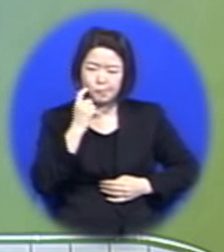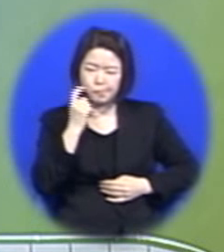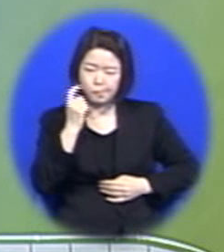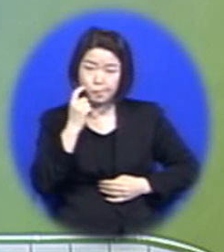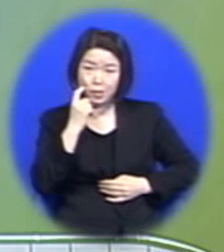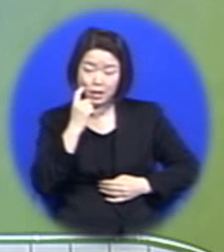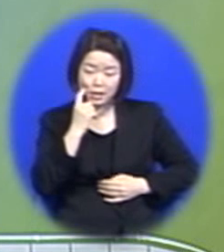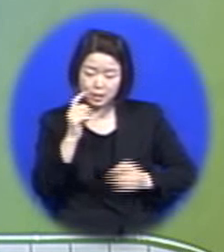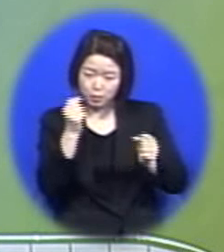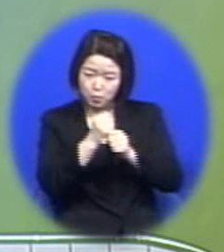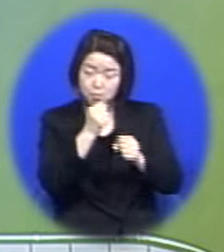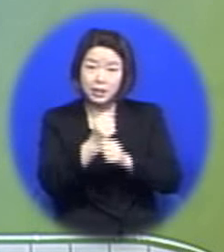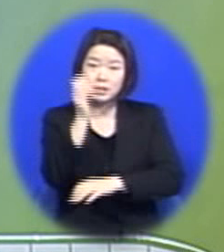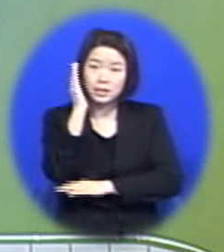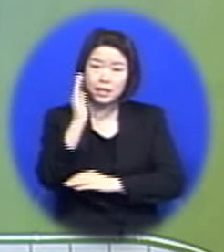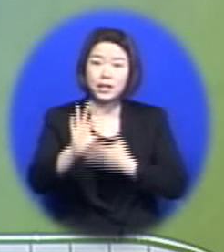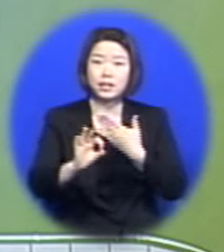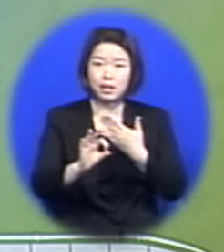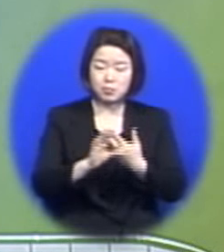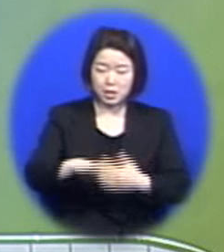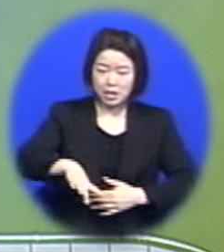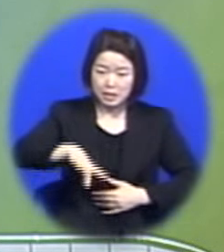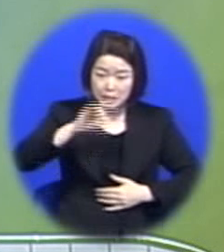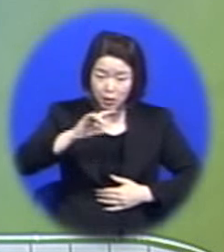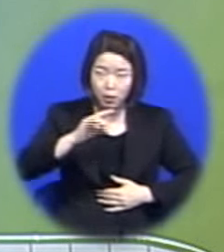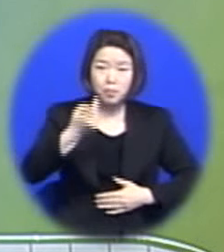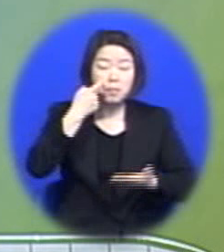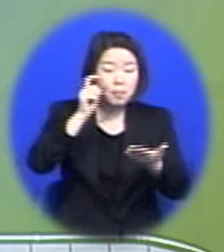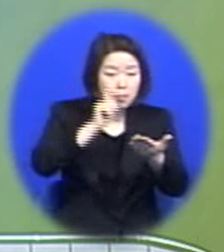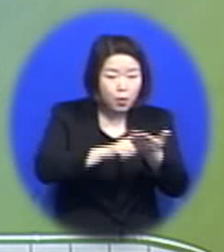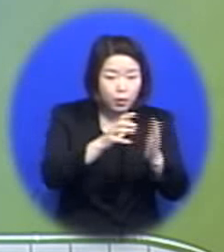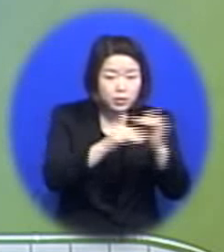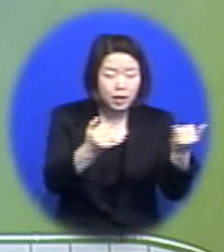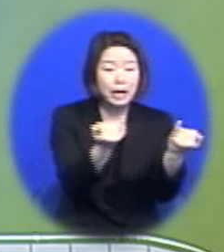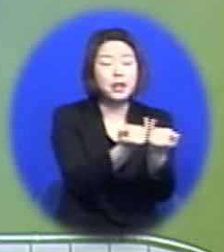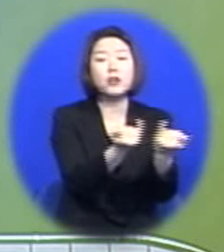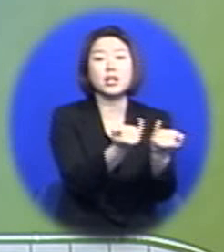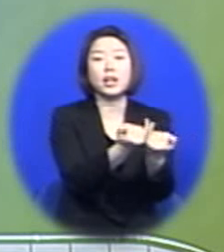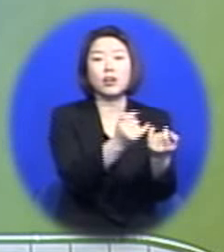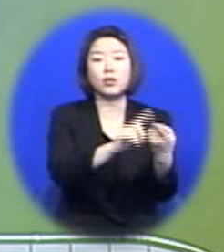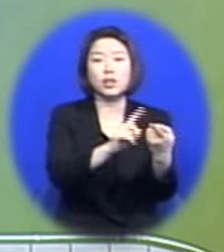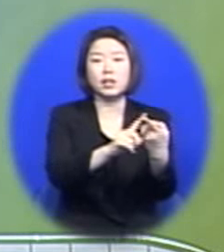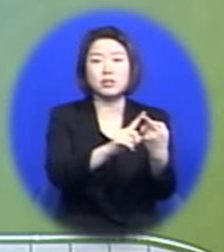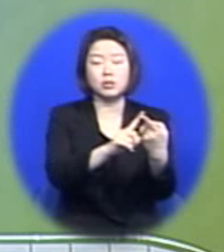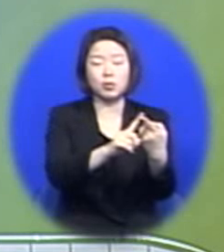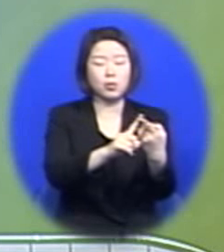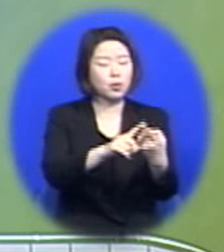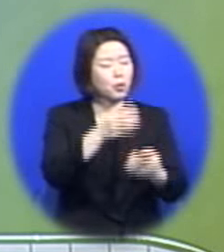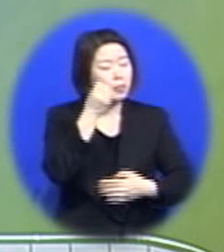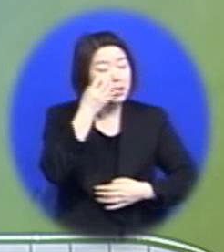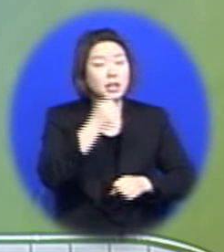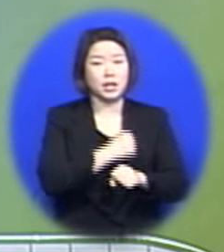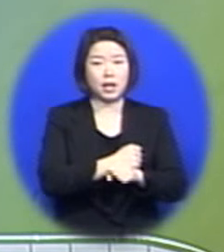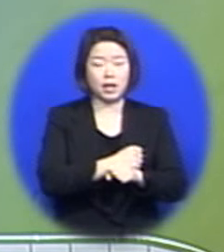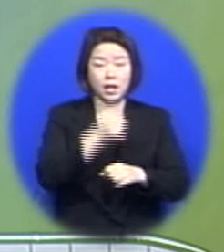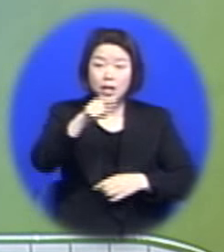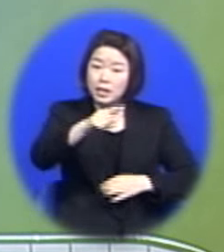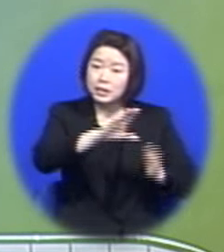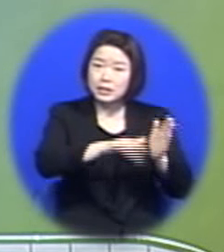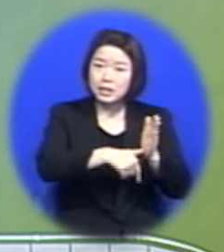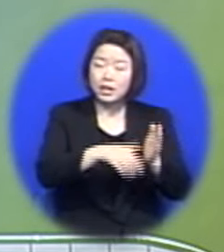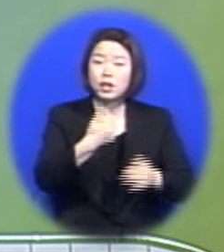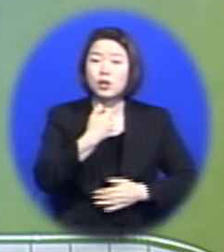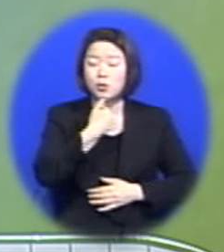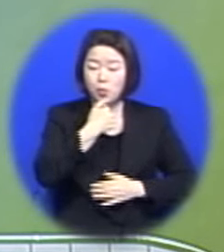여인이라는 것을 설명할 방법이 없습니다. 왜냐하면 그때 당시에 여자의 증거는 법정에서 받아주지도 않았던 때입니다.